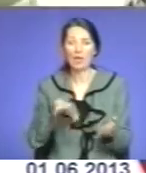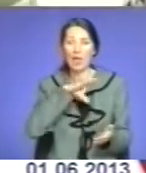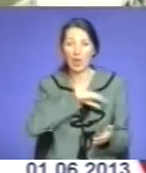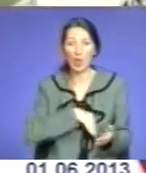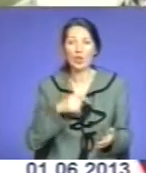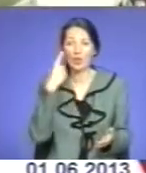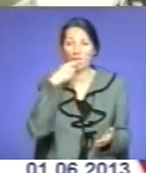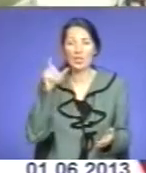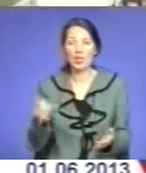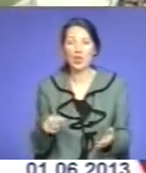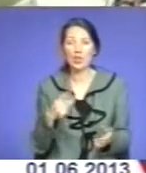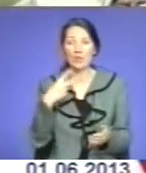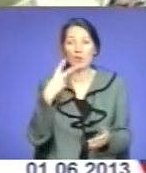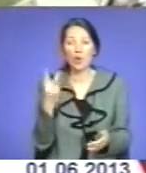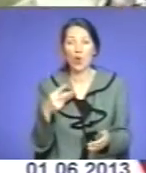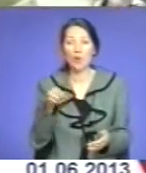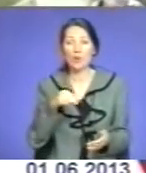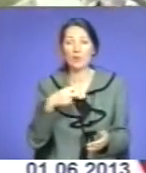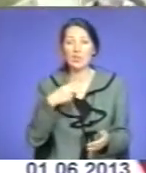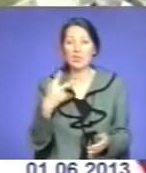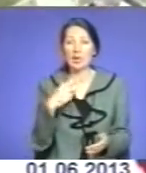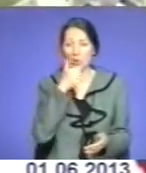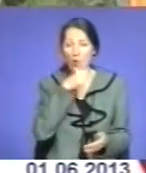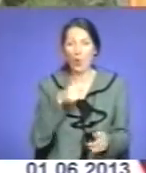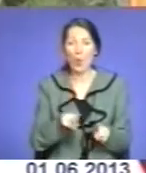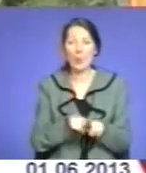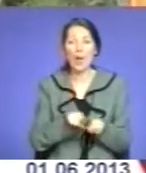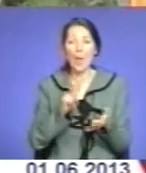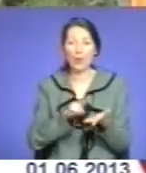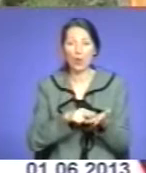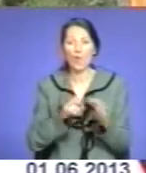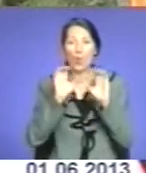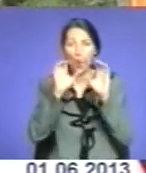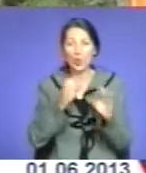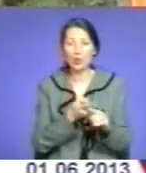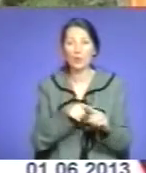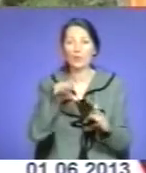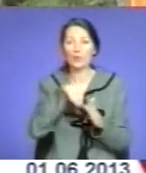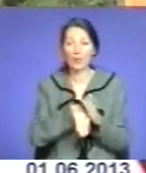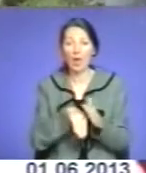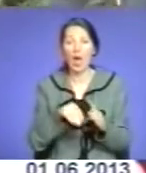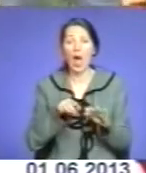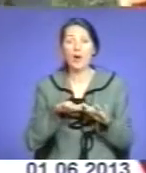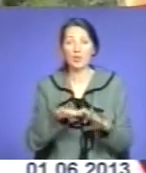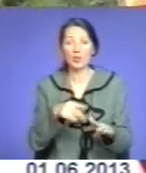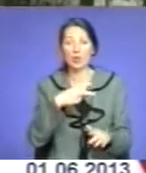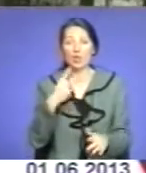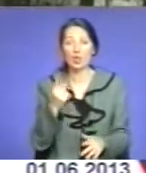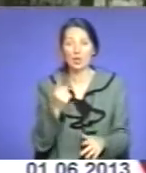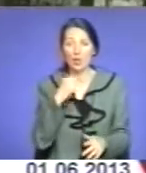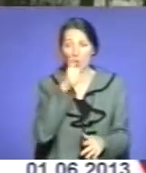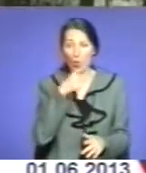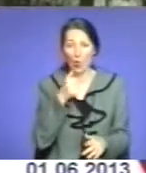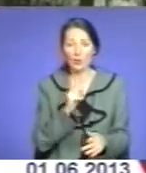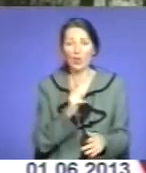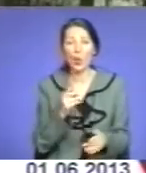осіб від 22 травня 2003 року та податковим кодексом, який вступив в дію з 2011 року. Зокрема, ті, хто